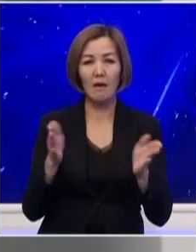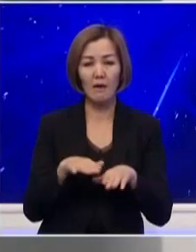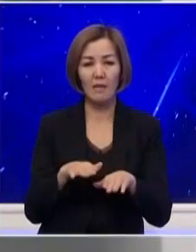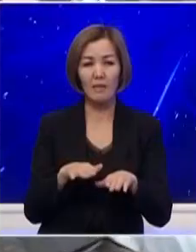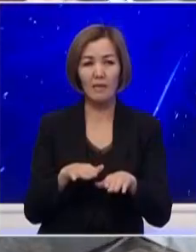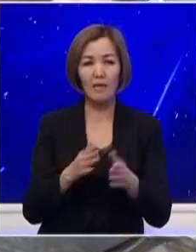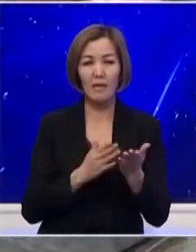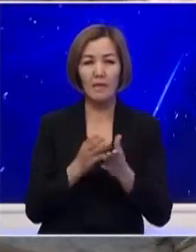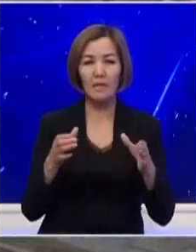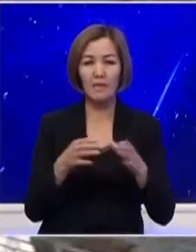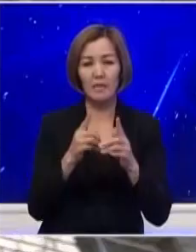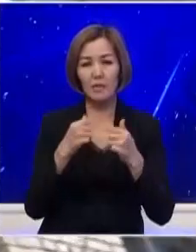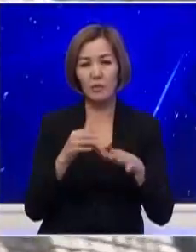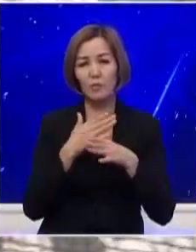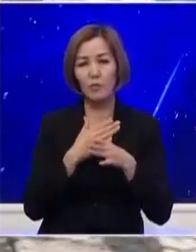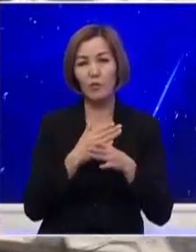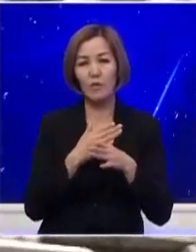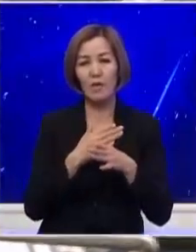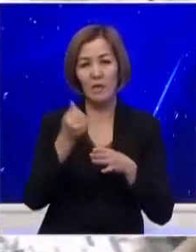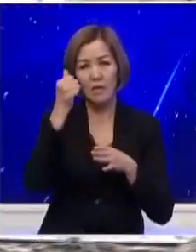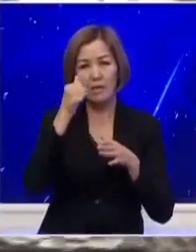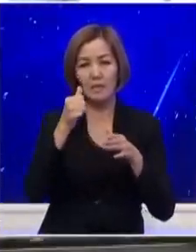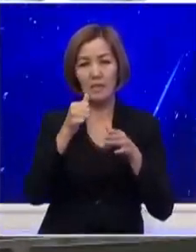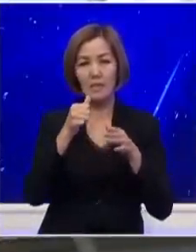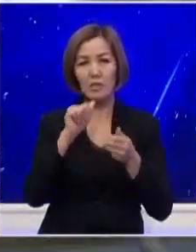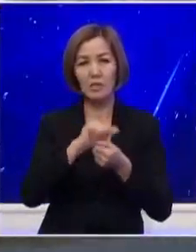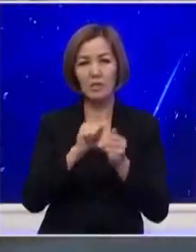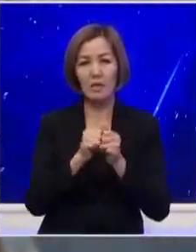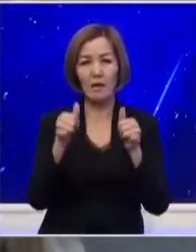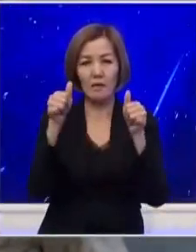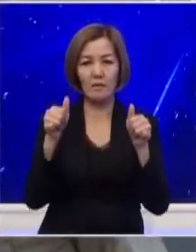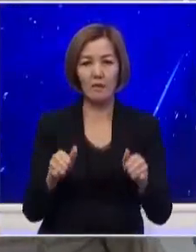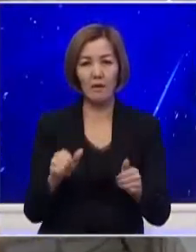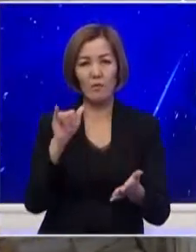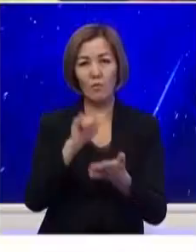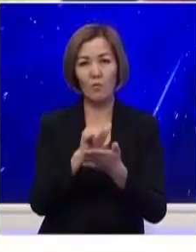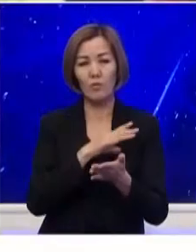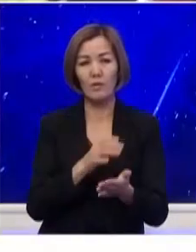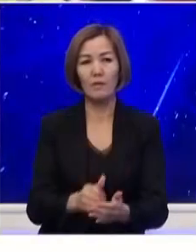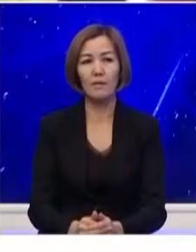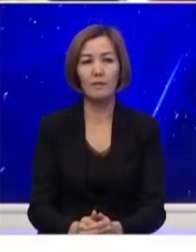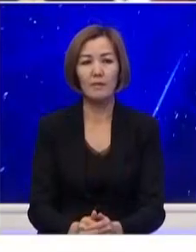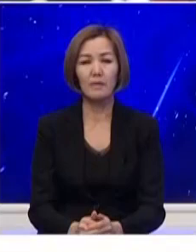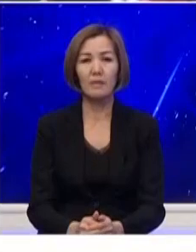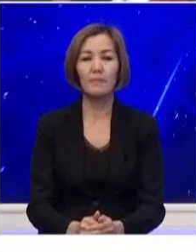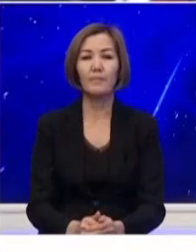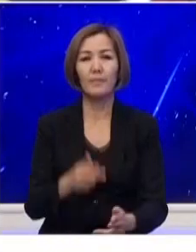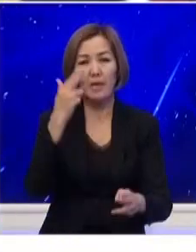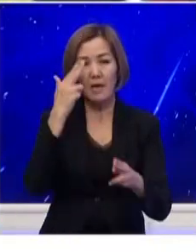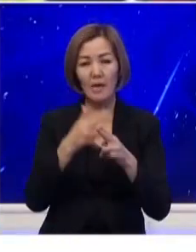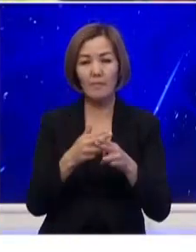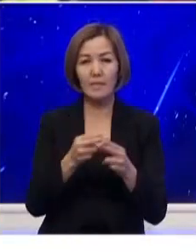ардагерлер кеңесінің мұрындық болуымен ескерткіш тақта ашылды. Өте зор еңбегі бар ағамыз Аманжол Қасабек деген ағамыз